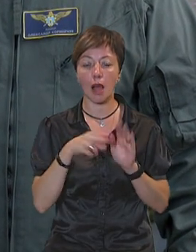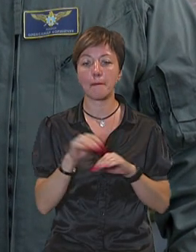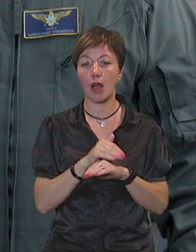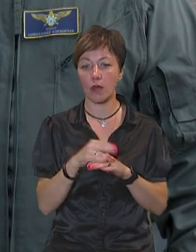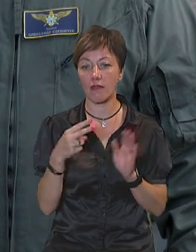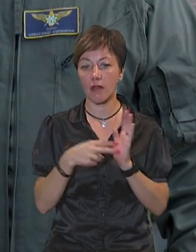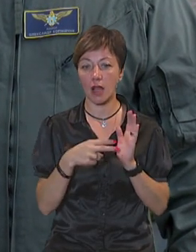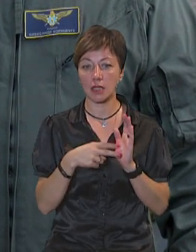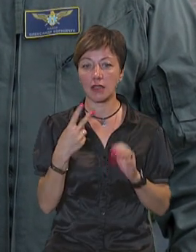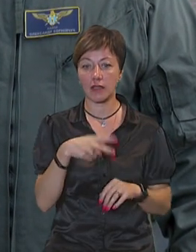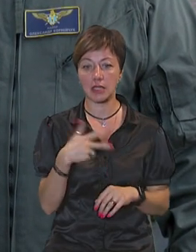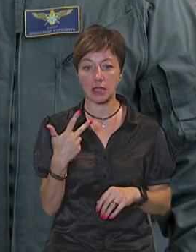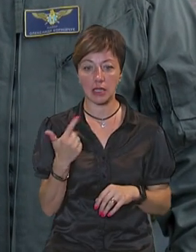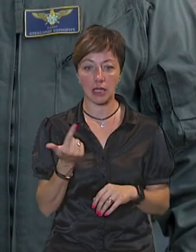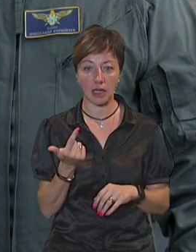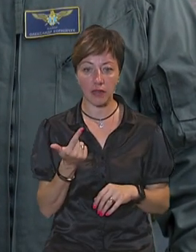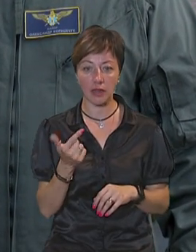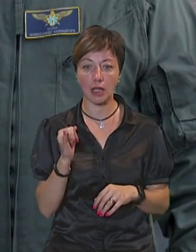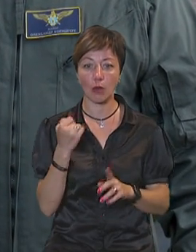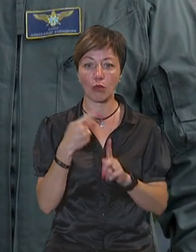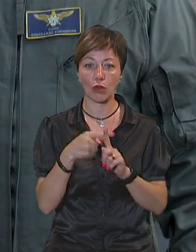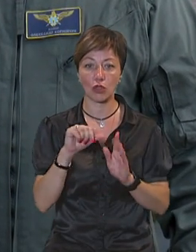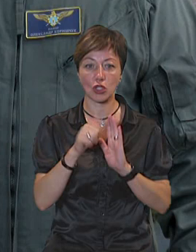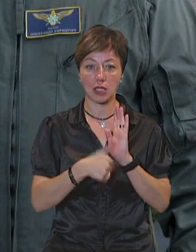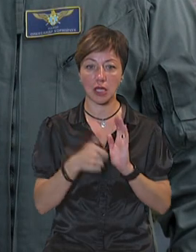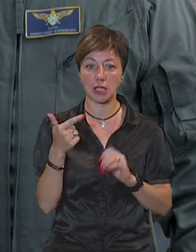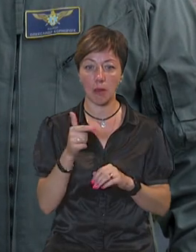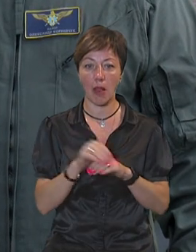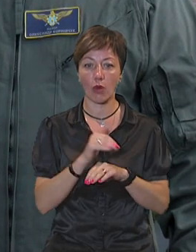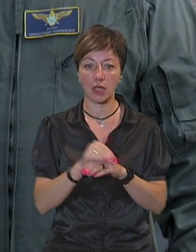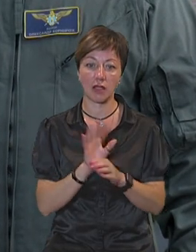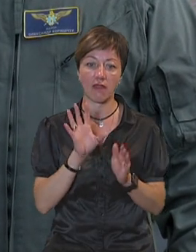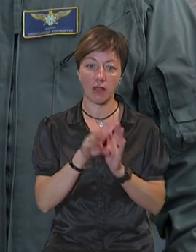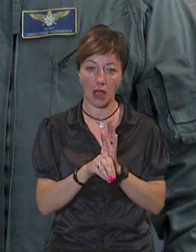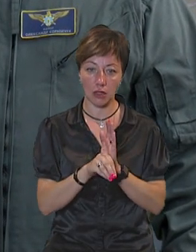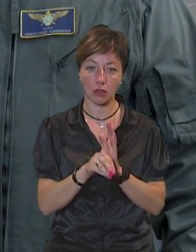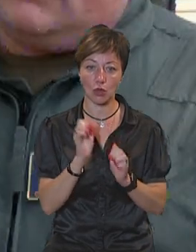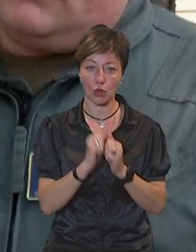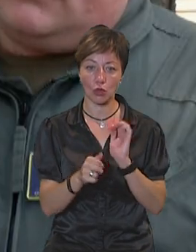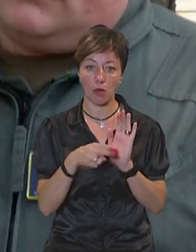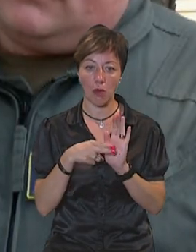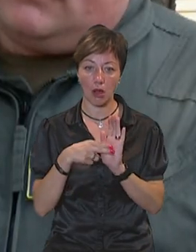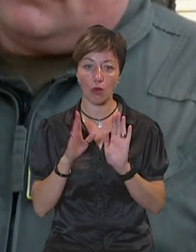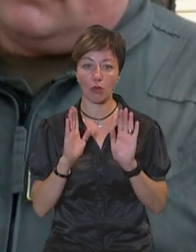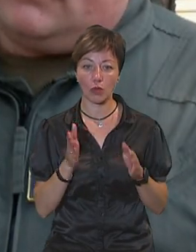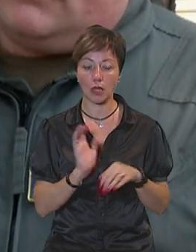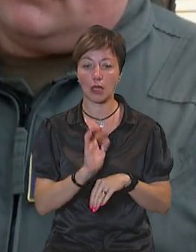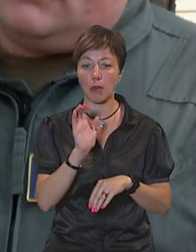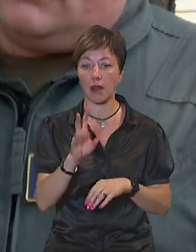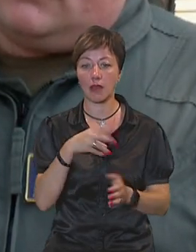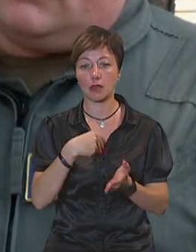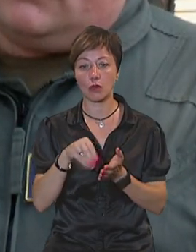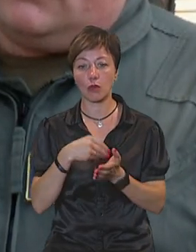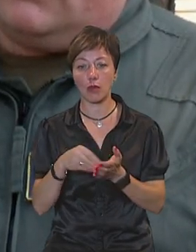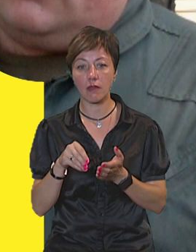вартість марки 23 гривні і плюс 16 гривень благодійний внесок з кожної марки. Буде направлено на